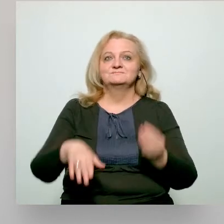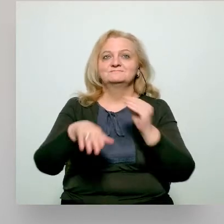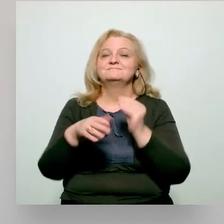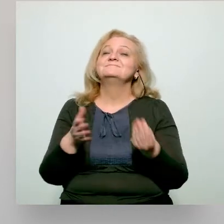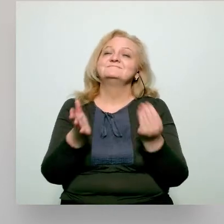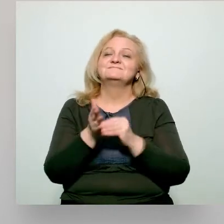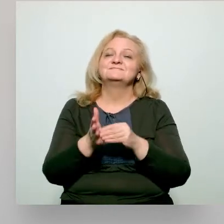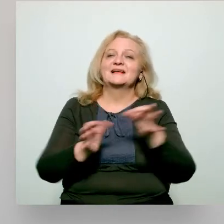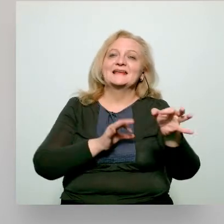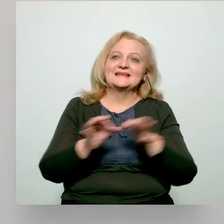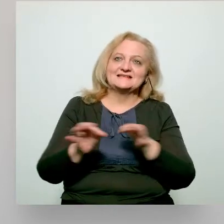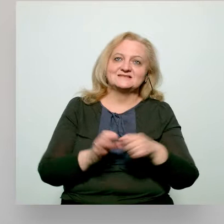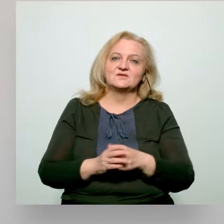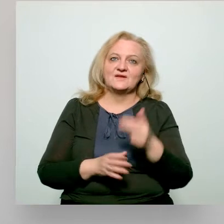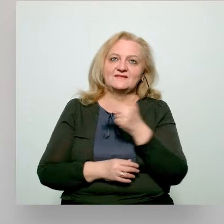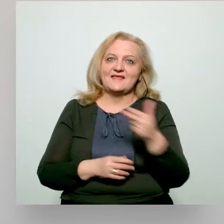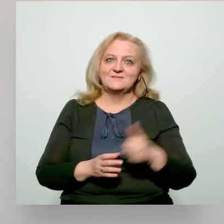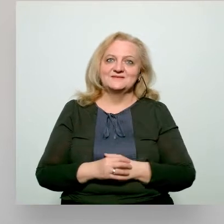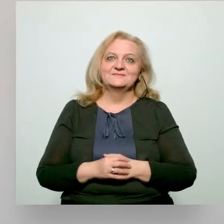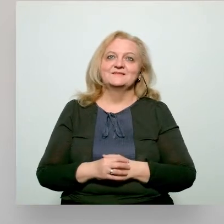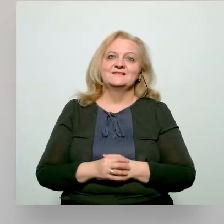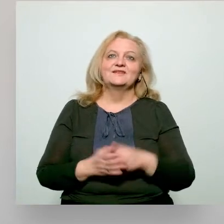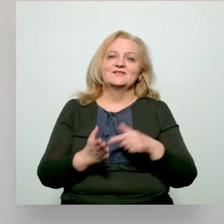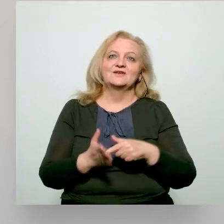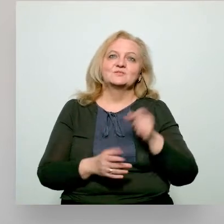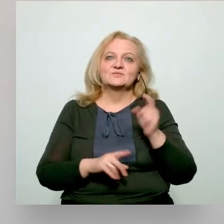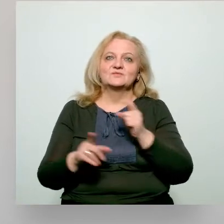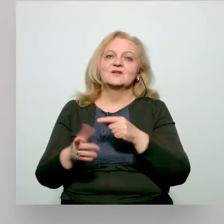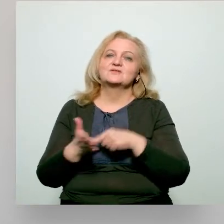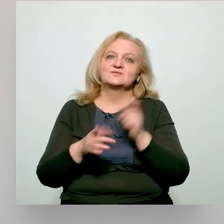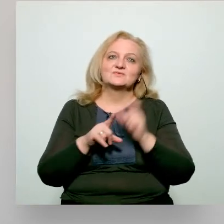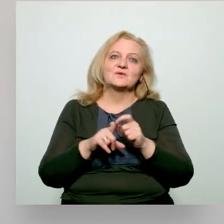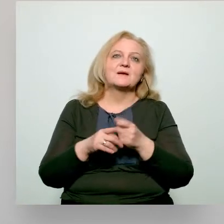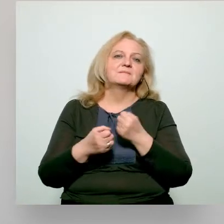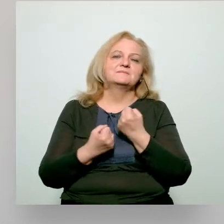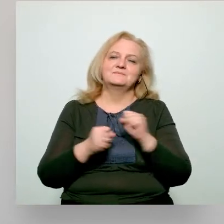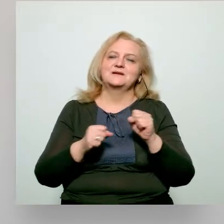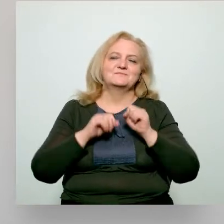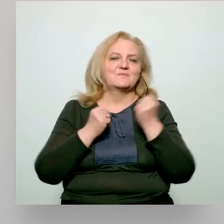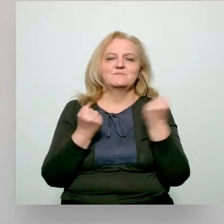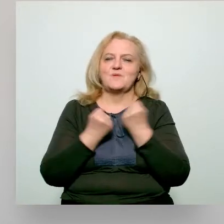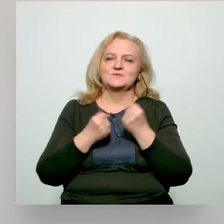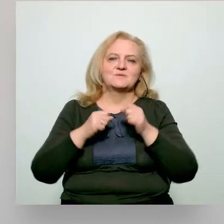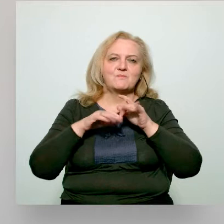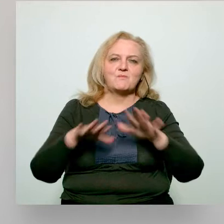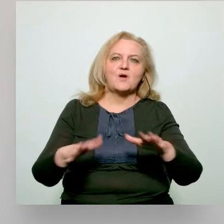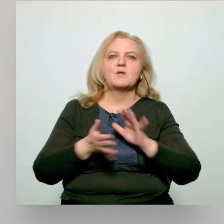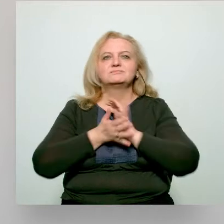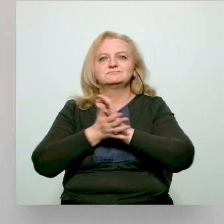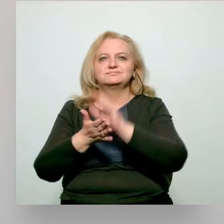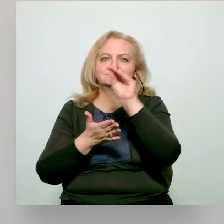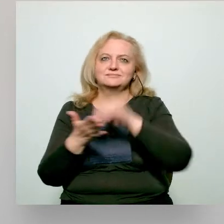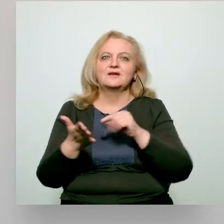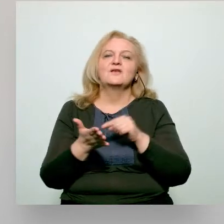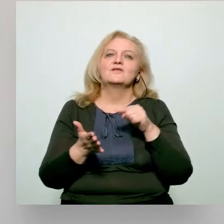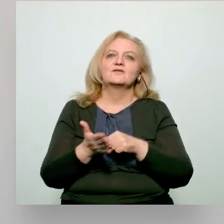do historyka, bo tu już parę razy pojawia się to właśnie stwierdzenie, zresztą bardzo popularne właśnie w publicystyce,